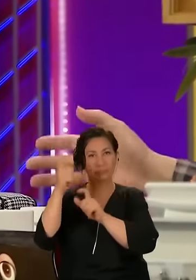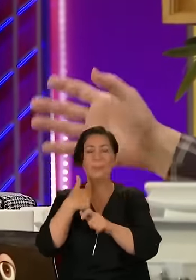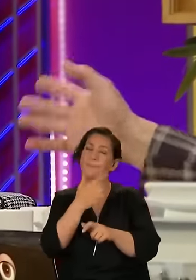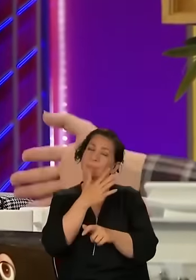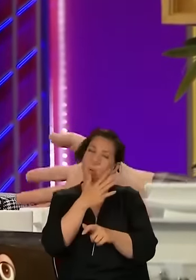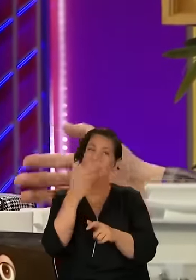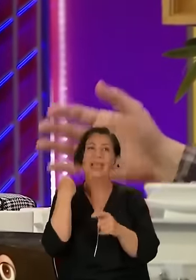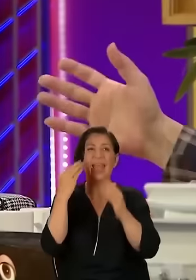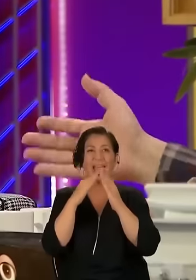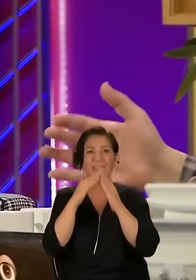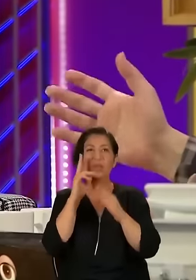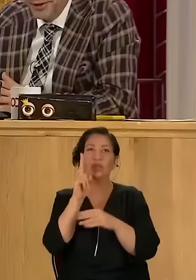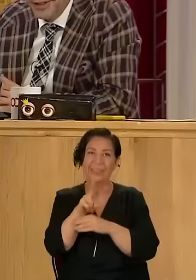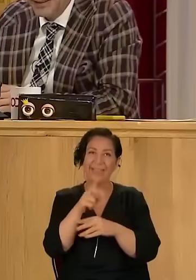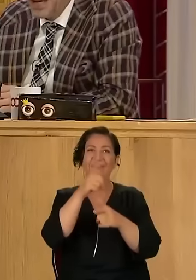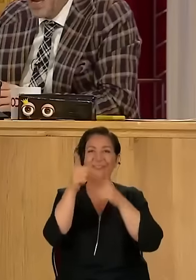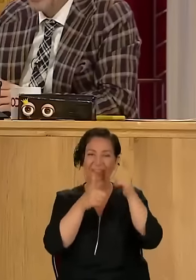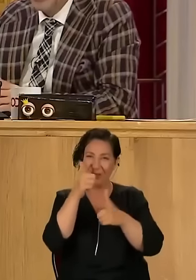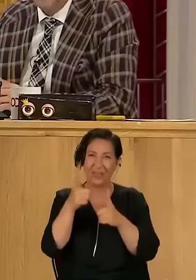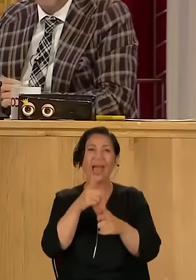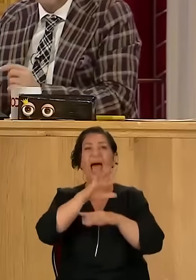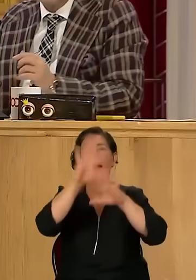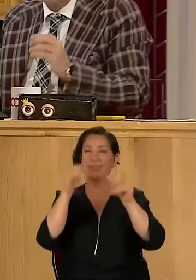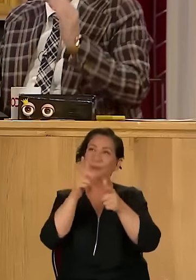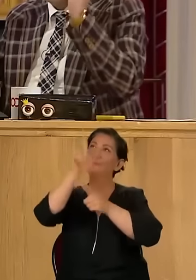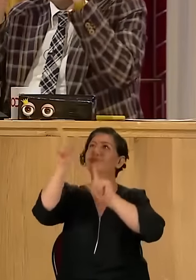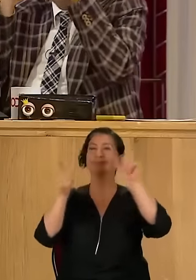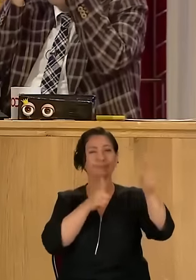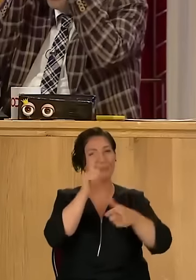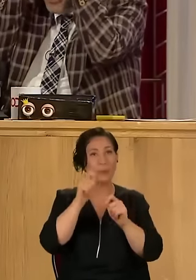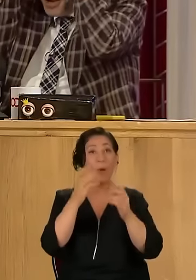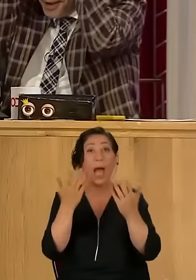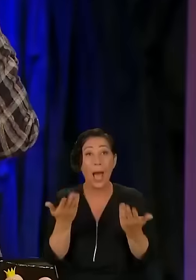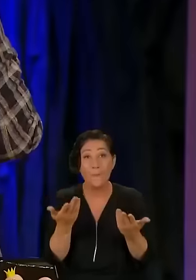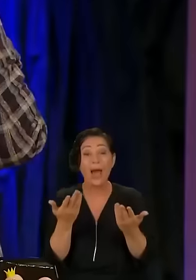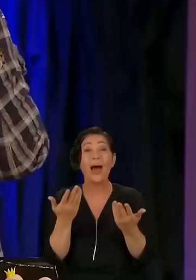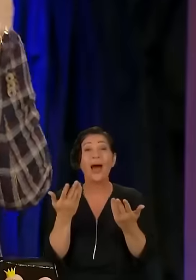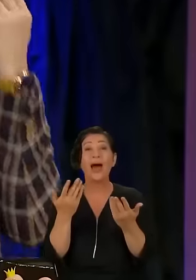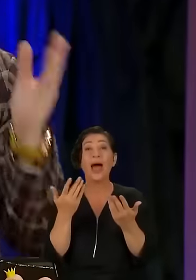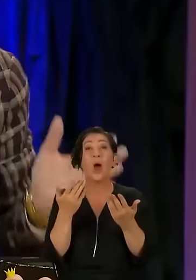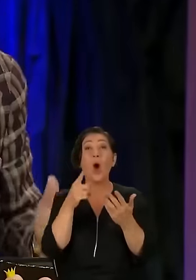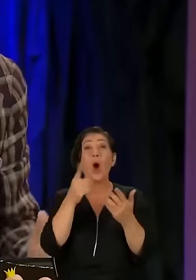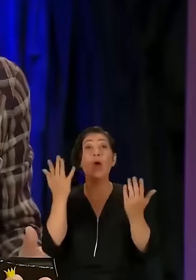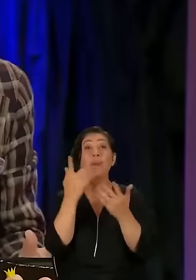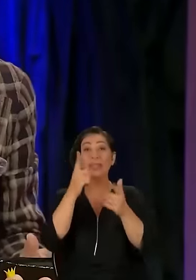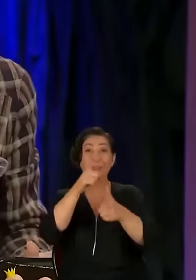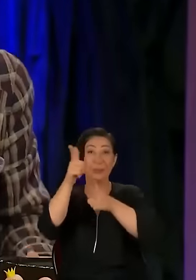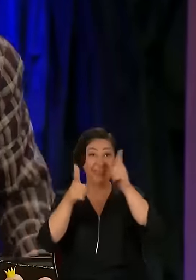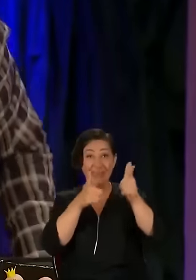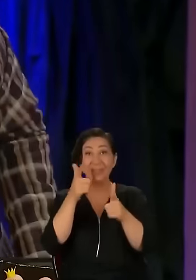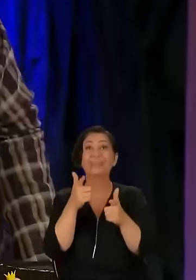biliyorum, yeni evini gösterdin filan videolarda, her tarafı gösteriyor fakat öyle bir gösteriyor